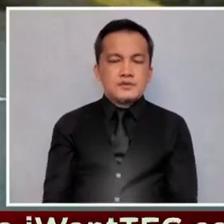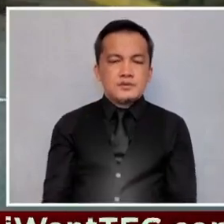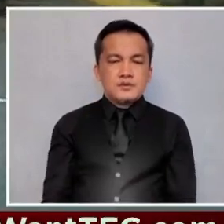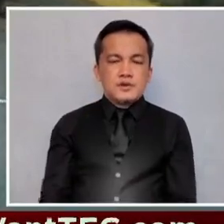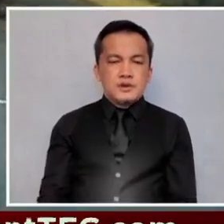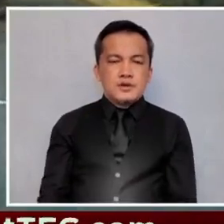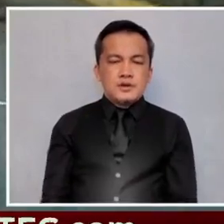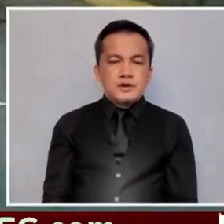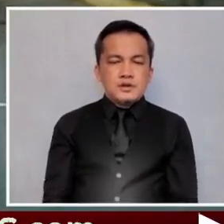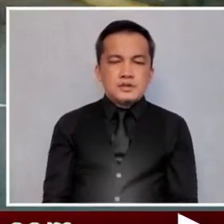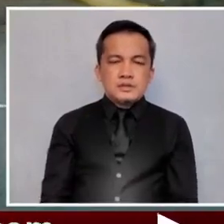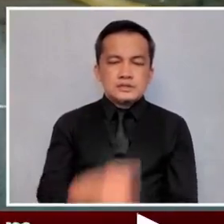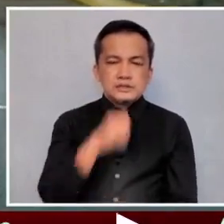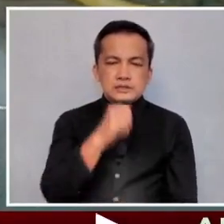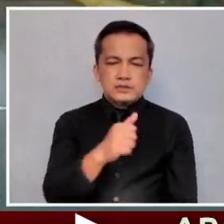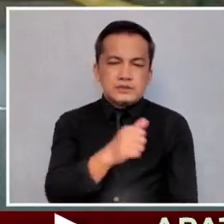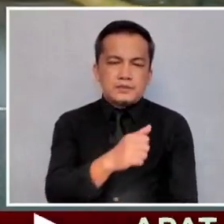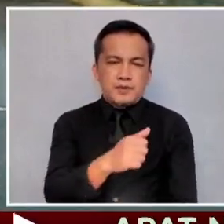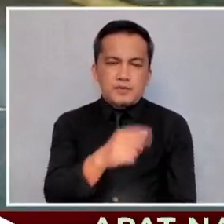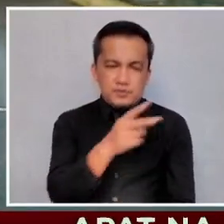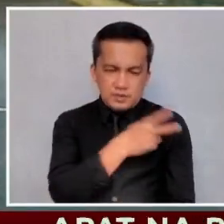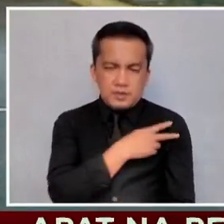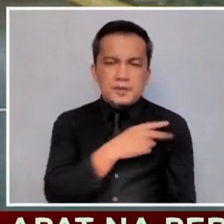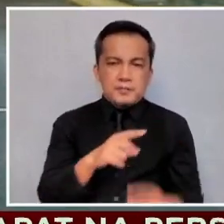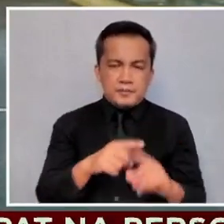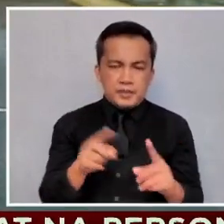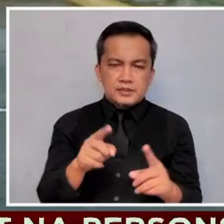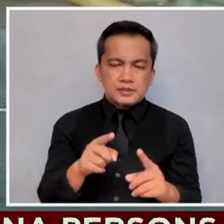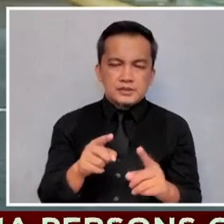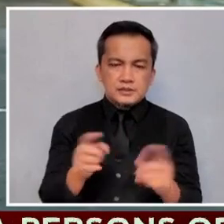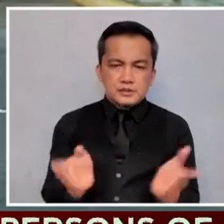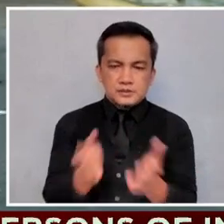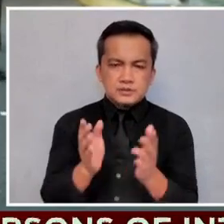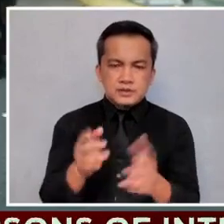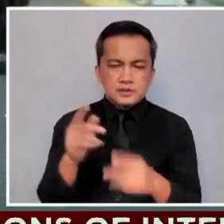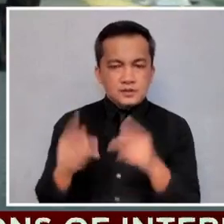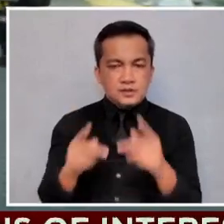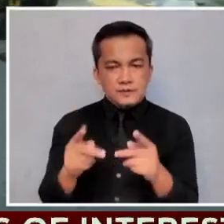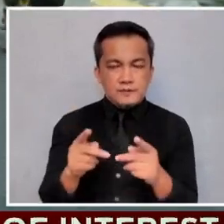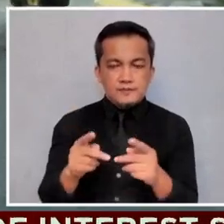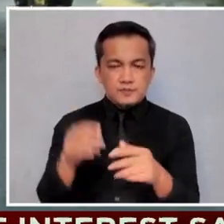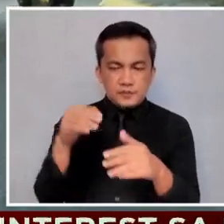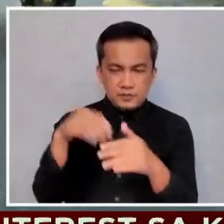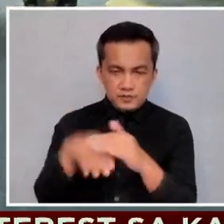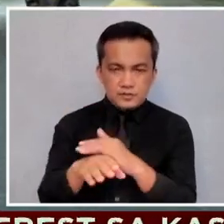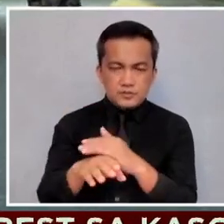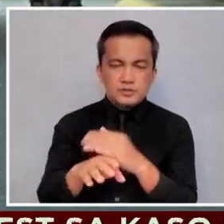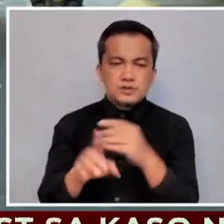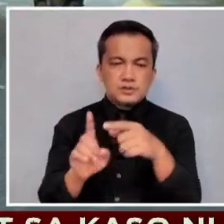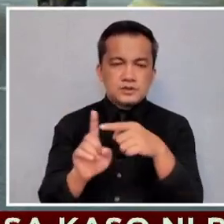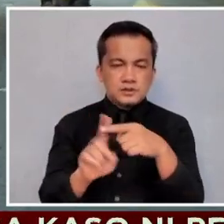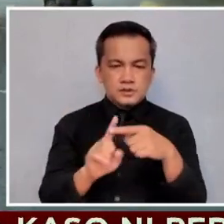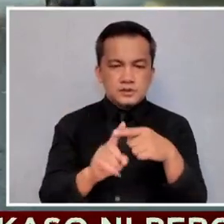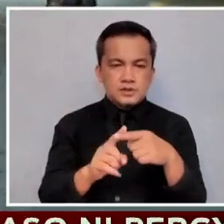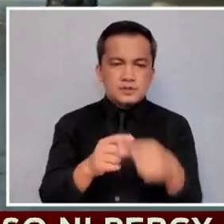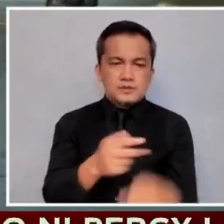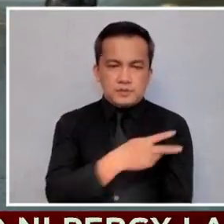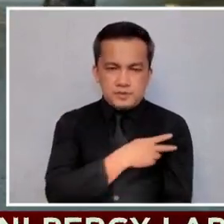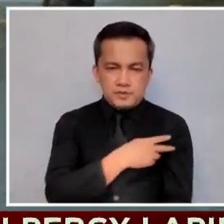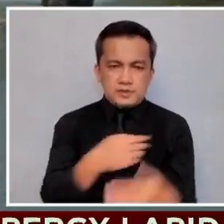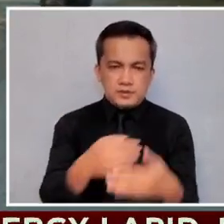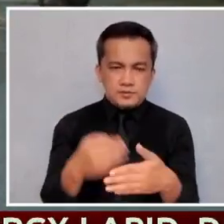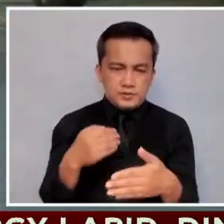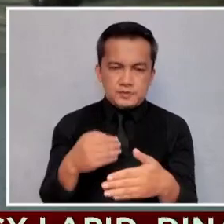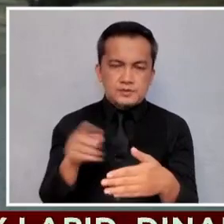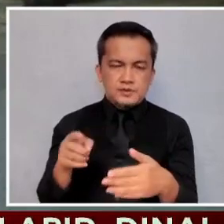mga hindi pa bakunado pero hinihimok niya yung mga residente o yung mga papasok dito sa sementeryo na magpabakuna muna bago nga